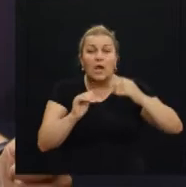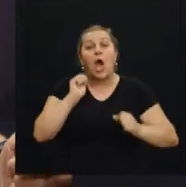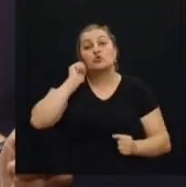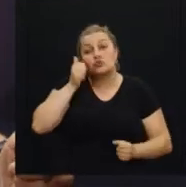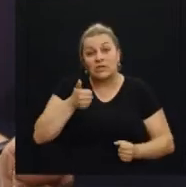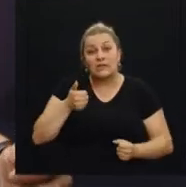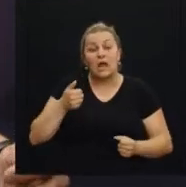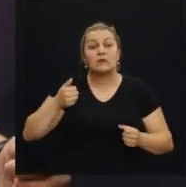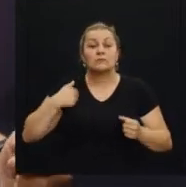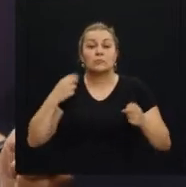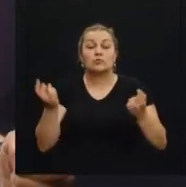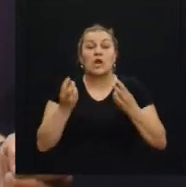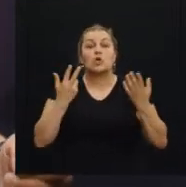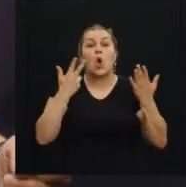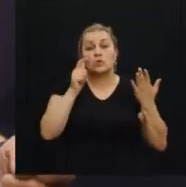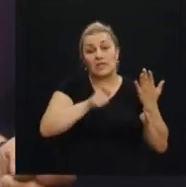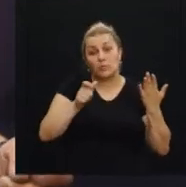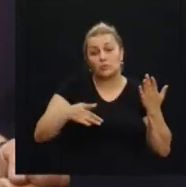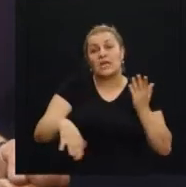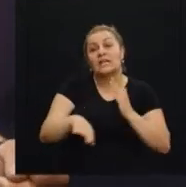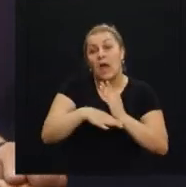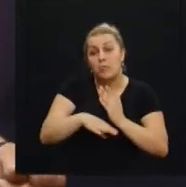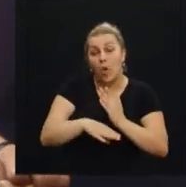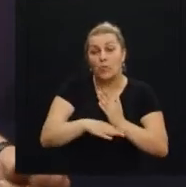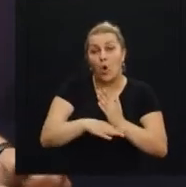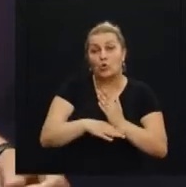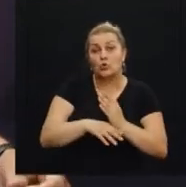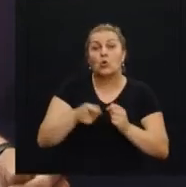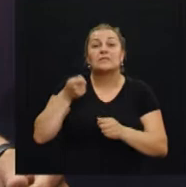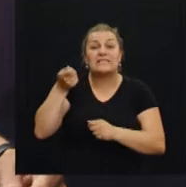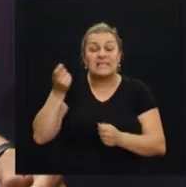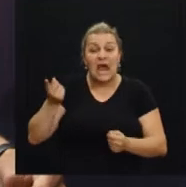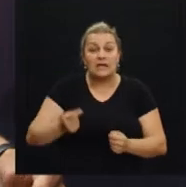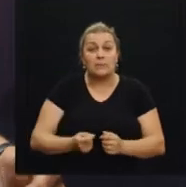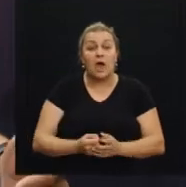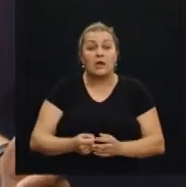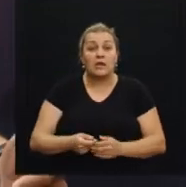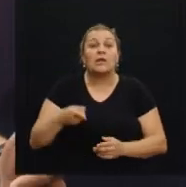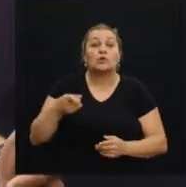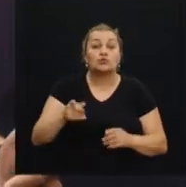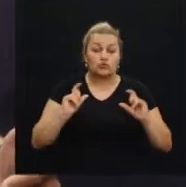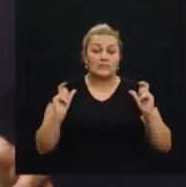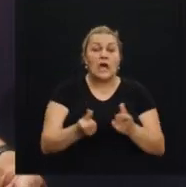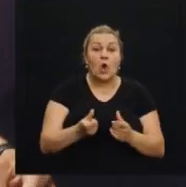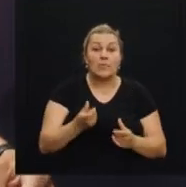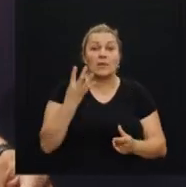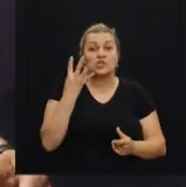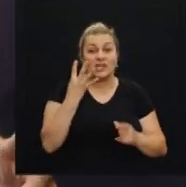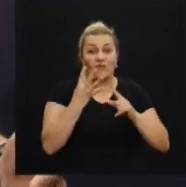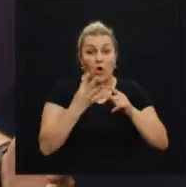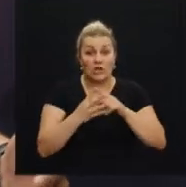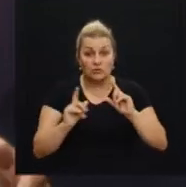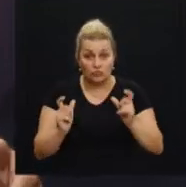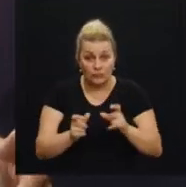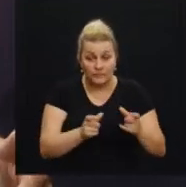nam tražili 8 ljudi, zalelo se u glavicu da pomognu Sinjanima. I tu su nam zarobili tu četvoricu